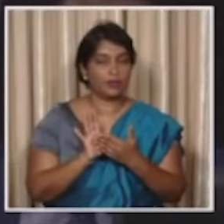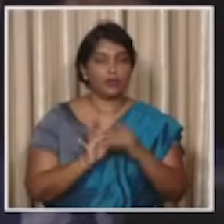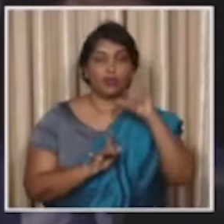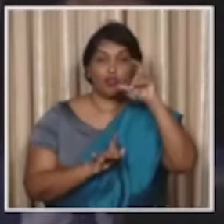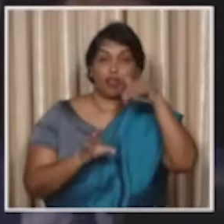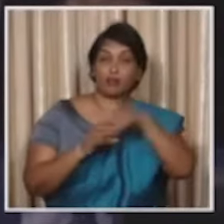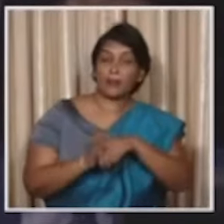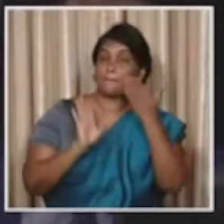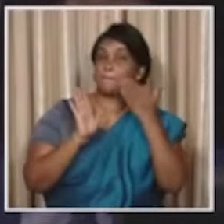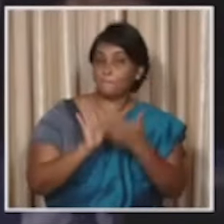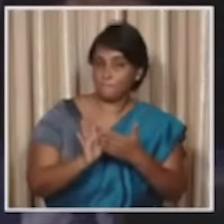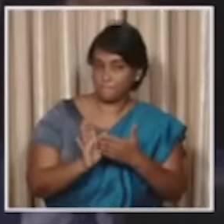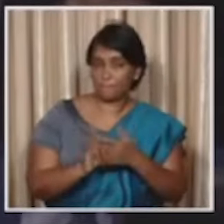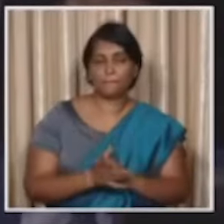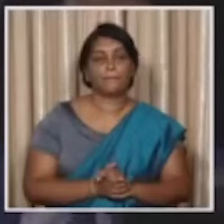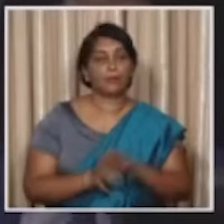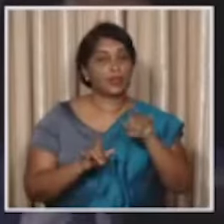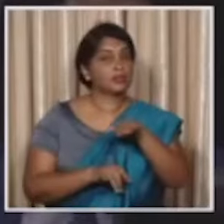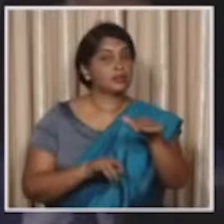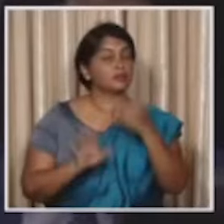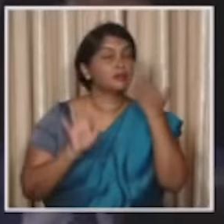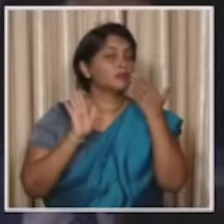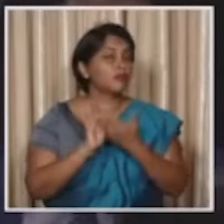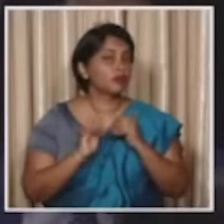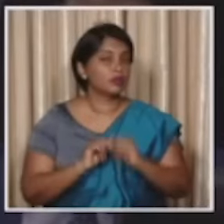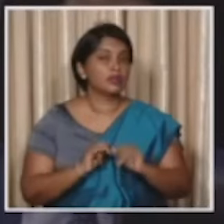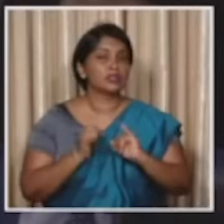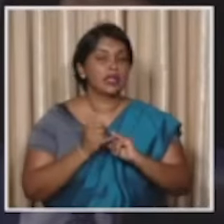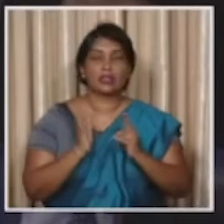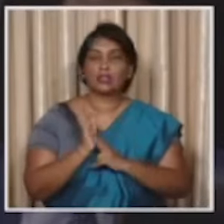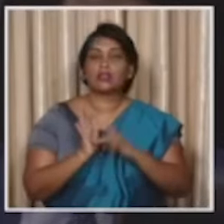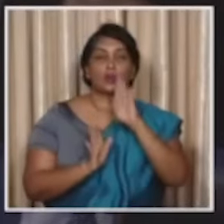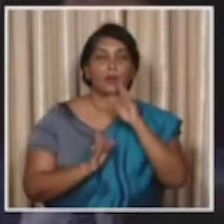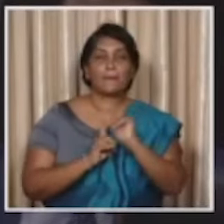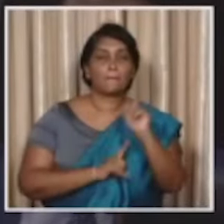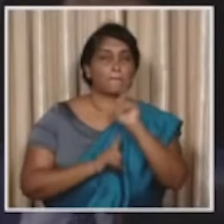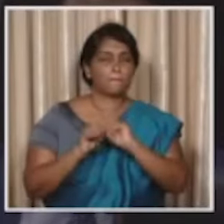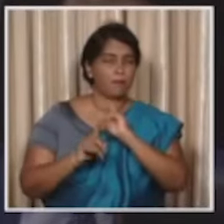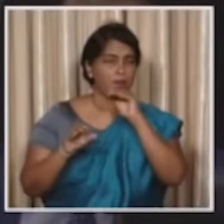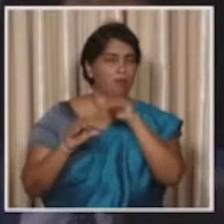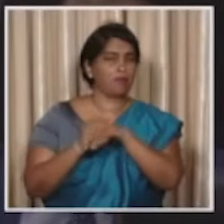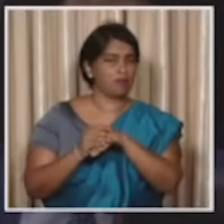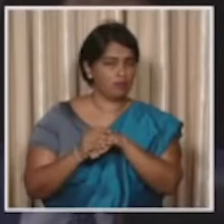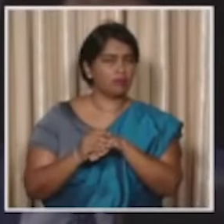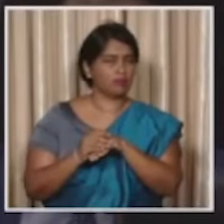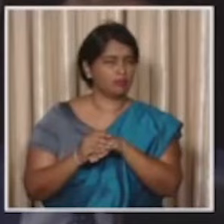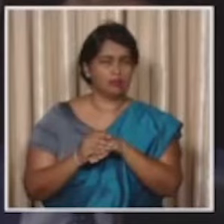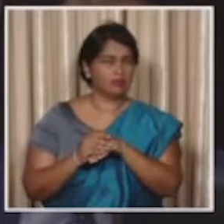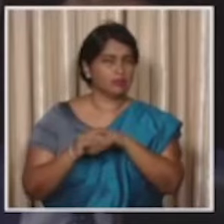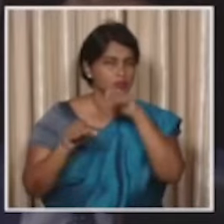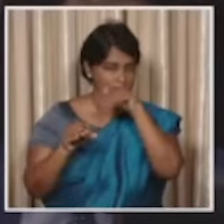කොළඹ කියලා පෙන්නන ඒ සමාජය පෙන්වුවේ සනාත් නිශාන්ත කියන්නේ පාර්ලිමේන්තුවේ සිටිය